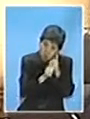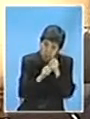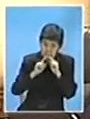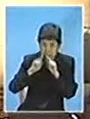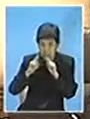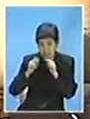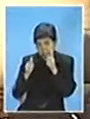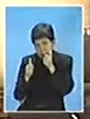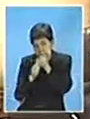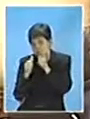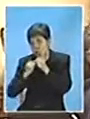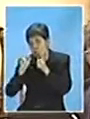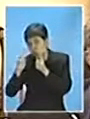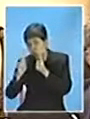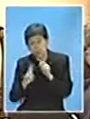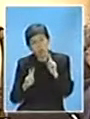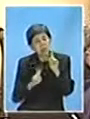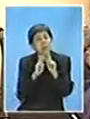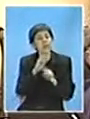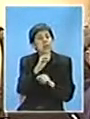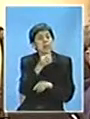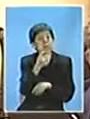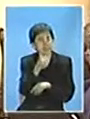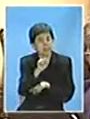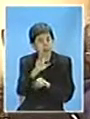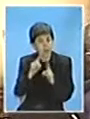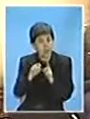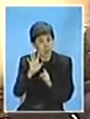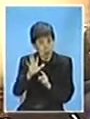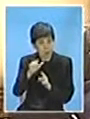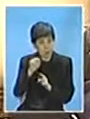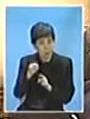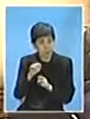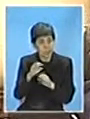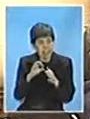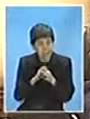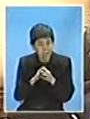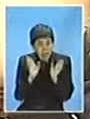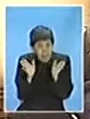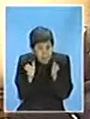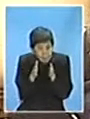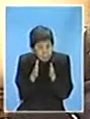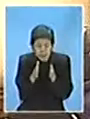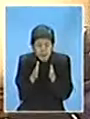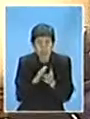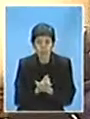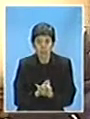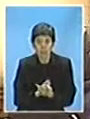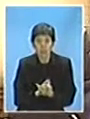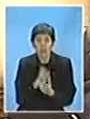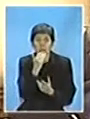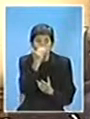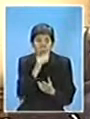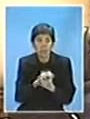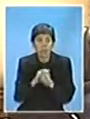2ก็ดีมาจากมาตรา15วงเล็บ5นั้นอาจจะเป็นการตีวงแคบเกินไปนะครับเพราะว่